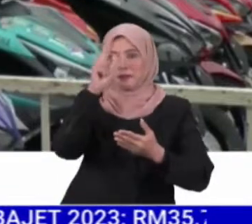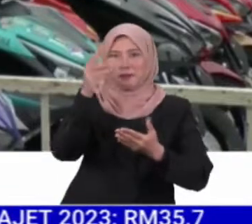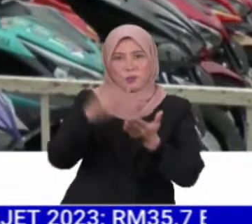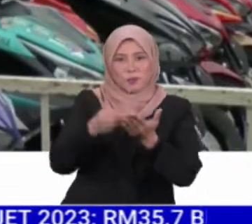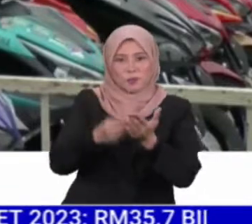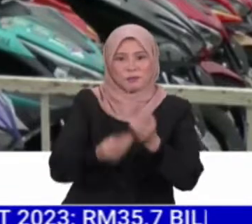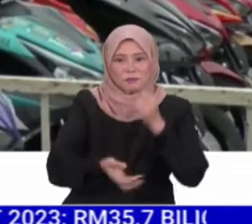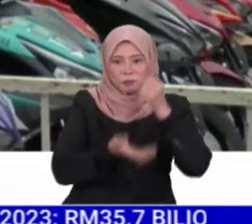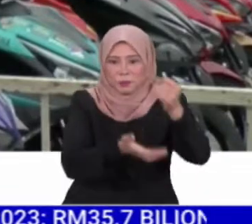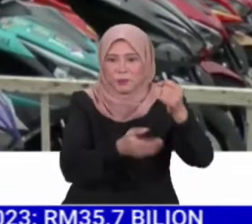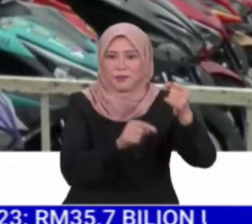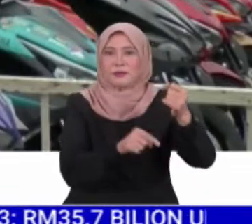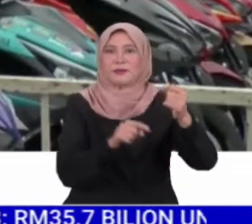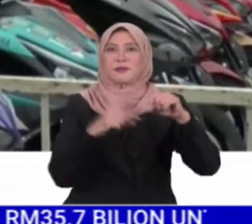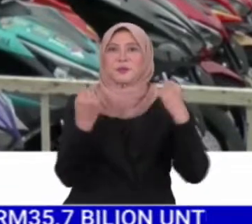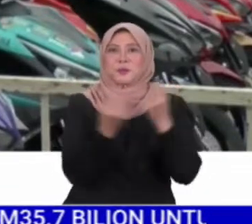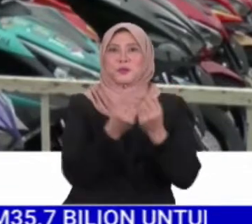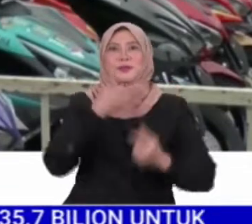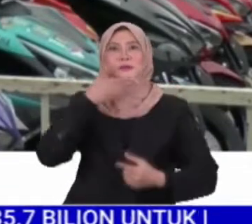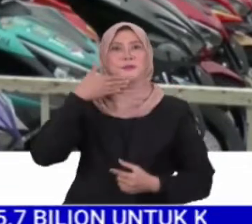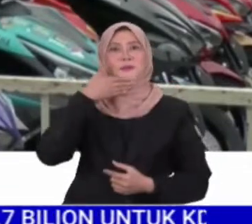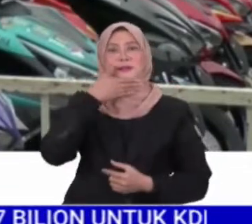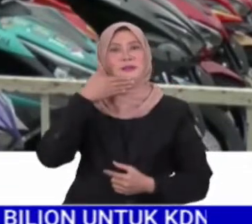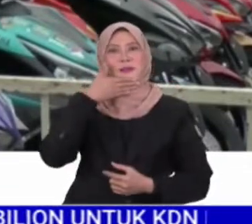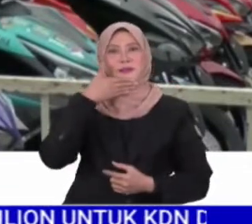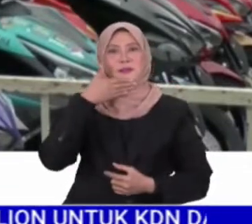kini menampakkan bahawa orang-orang muda